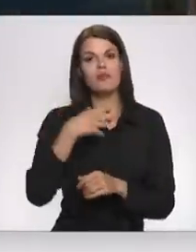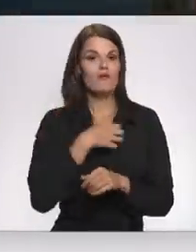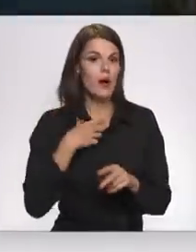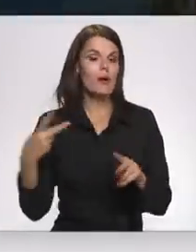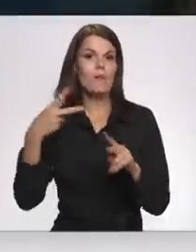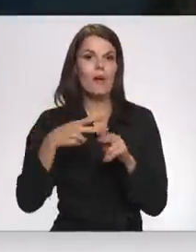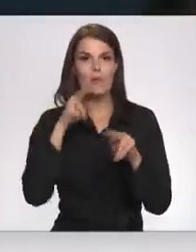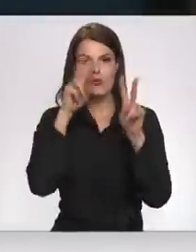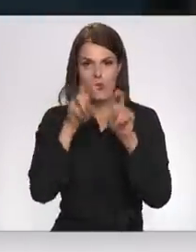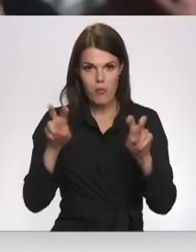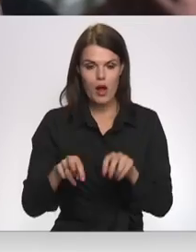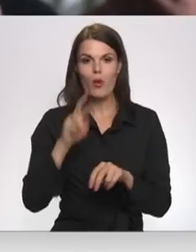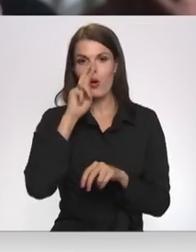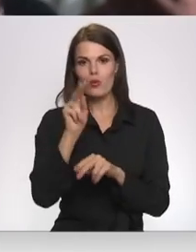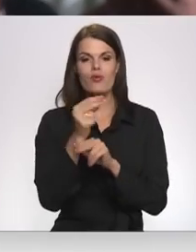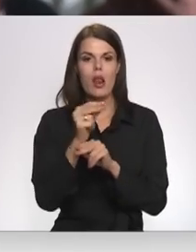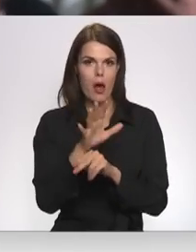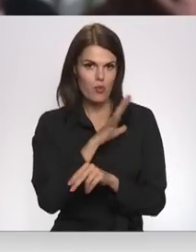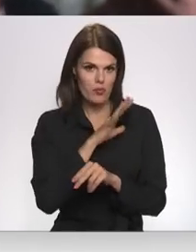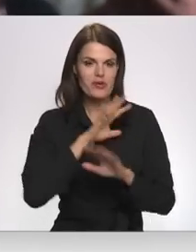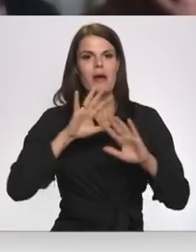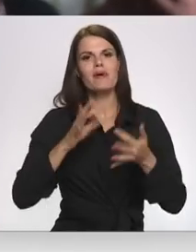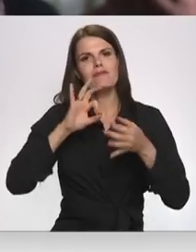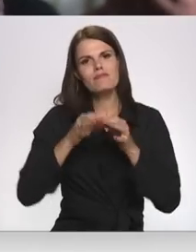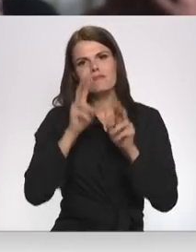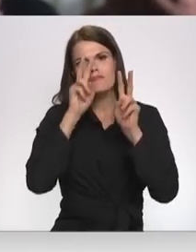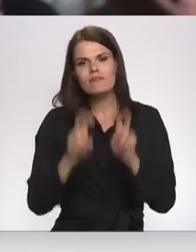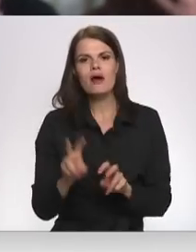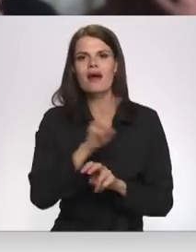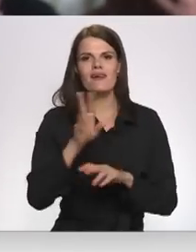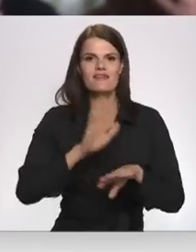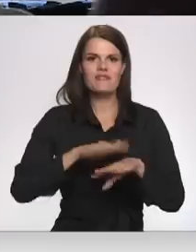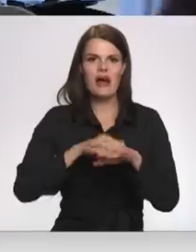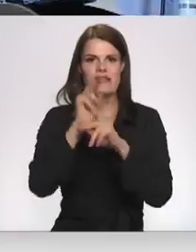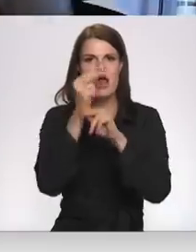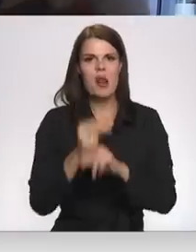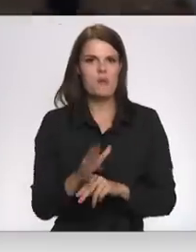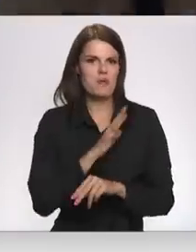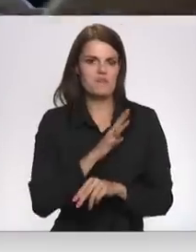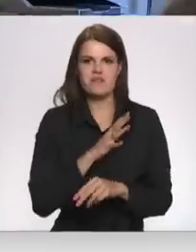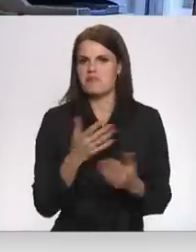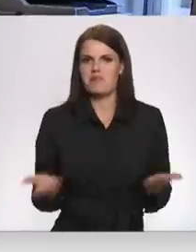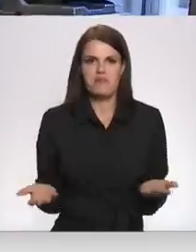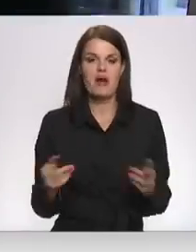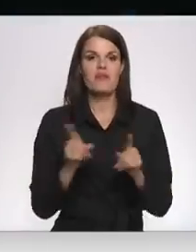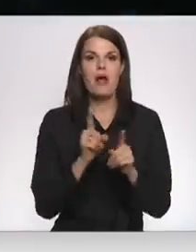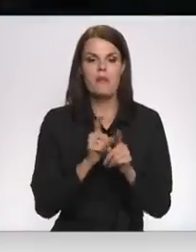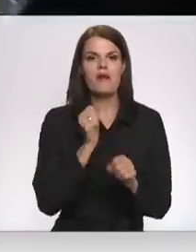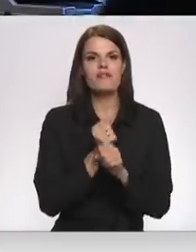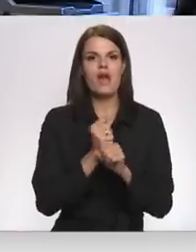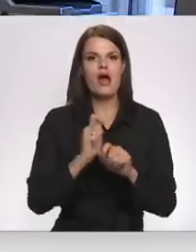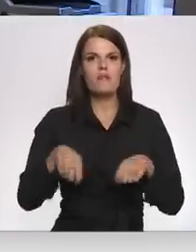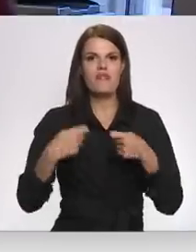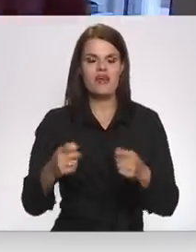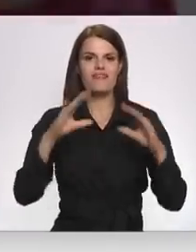pārbaudi, kļūda izlabota, bet iestāde atteikusies izmeklēt, kas veicis datu sagrozīšanu. Tāpat darba devējs vienpusēji